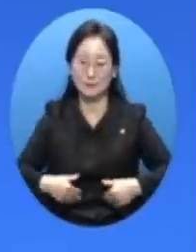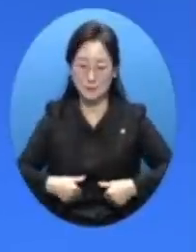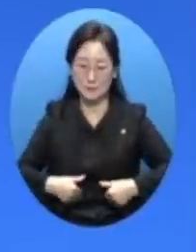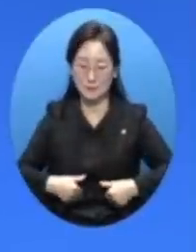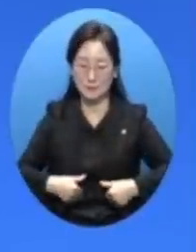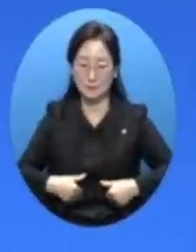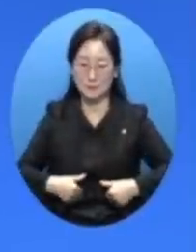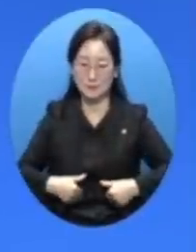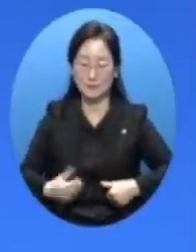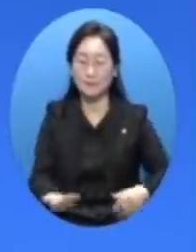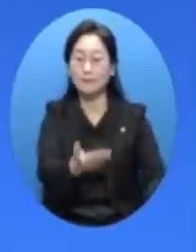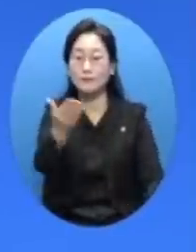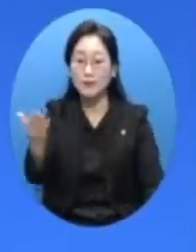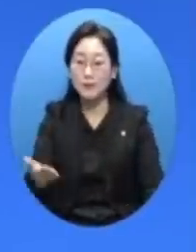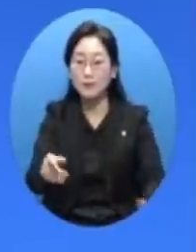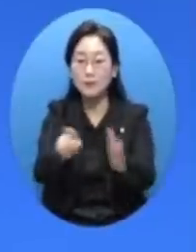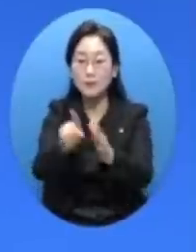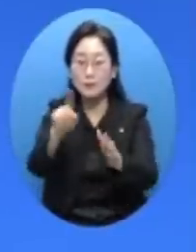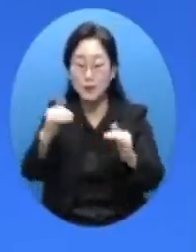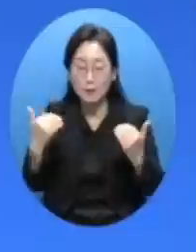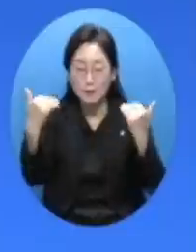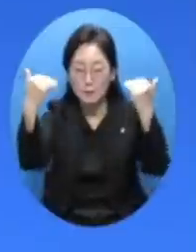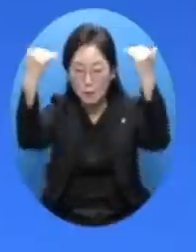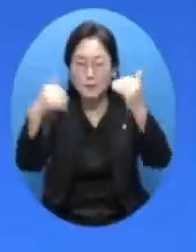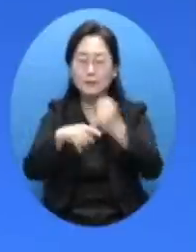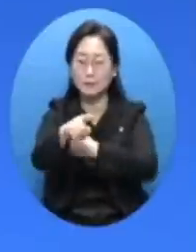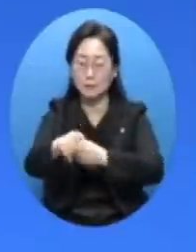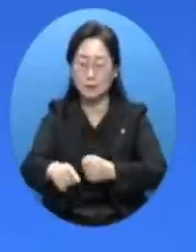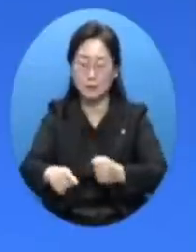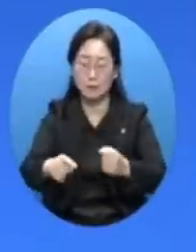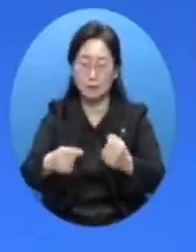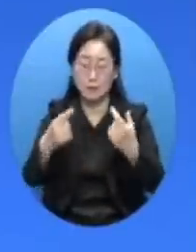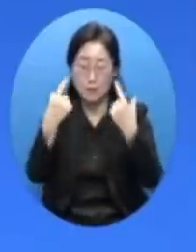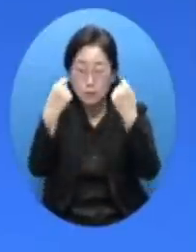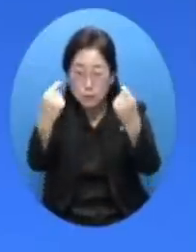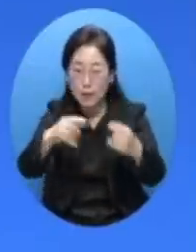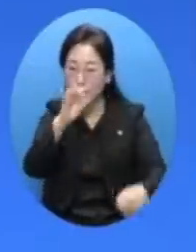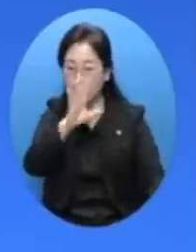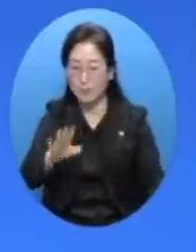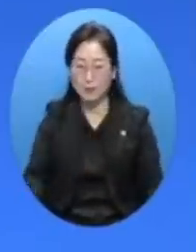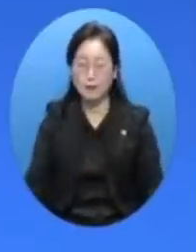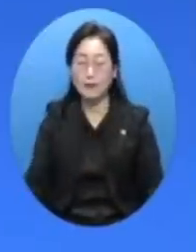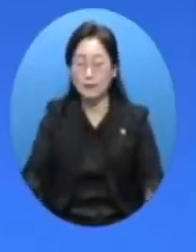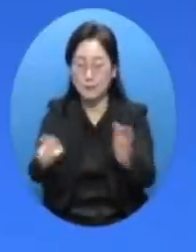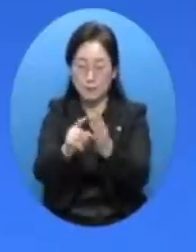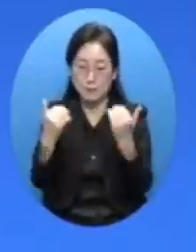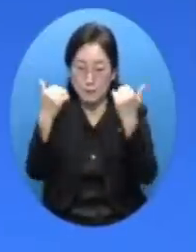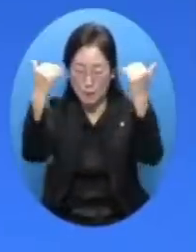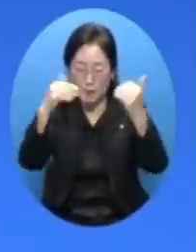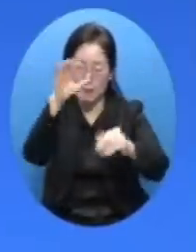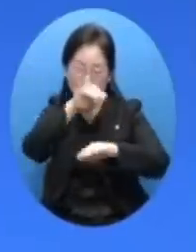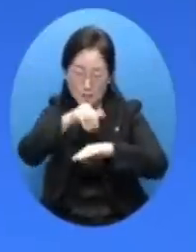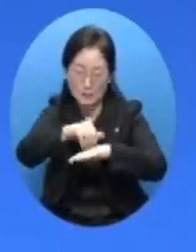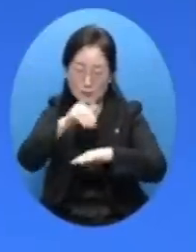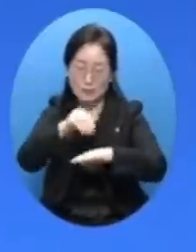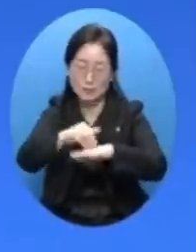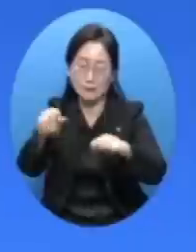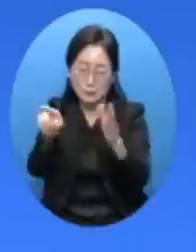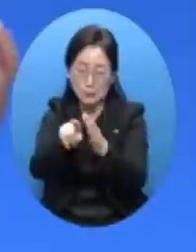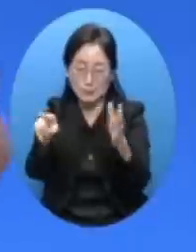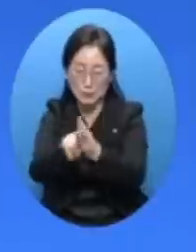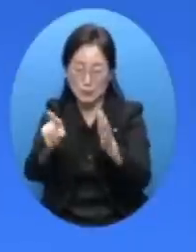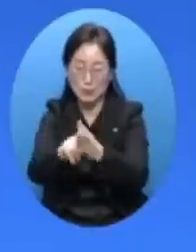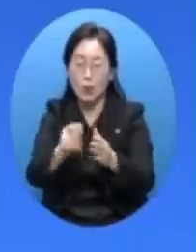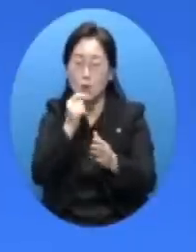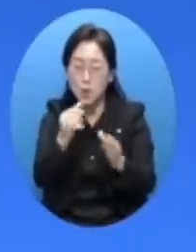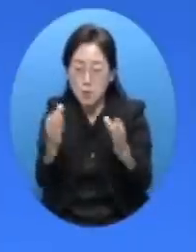것입니다. 여러분 믿음은 잘하는 것입니다. 절대로 멈춰서는 안 됩니다. 믿음이 잘할 때 하나님이 연단을 통해서 믿음을 작은 그릇을 깨뜨리시고 큰